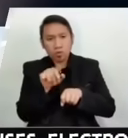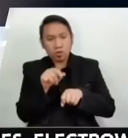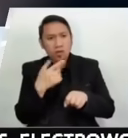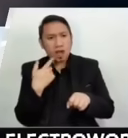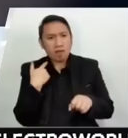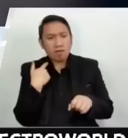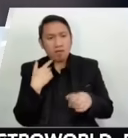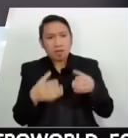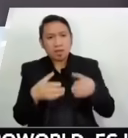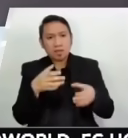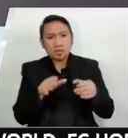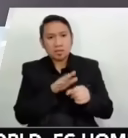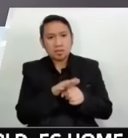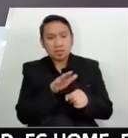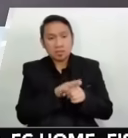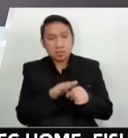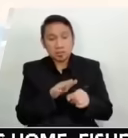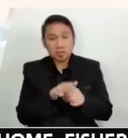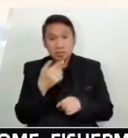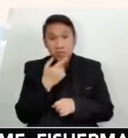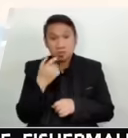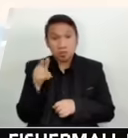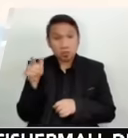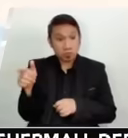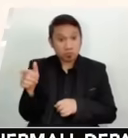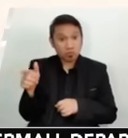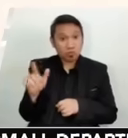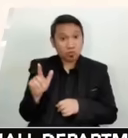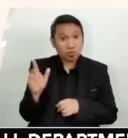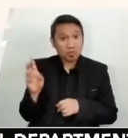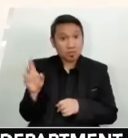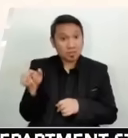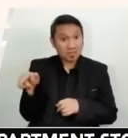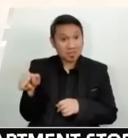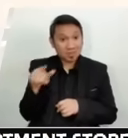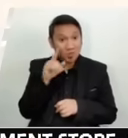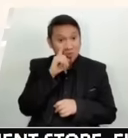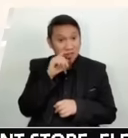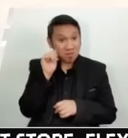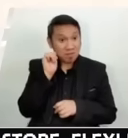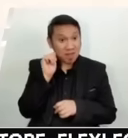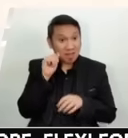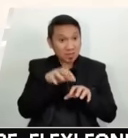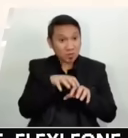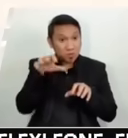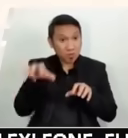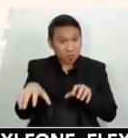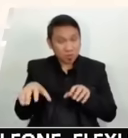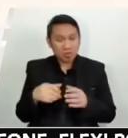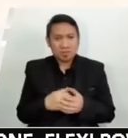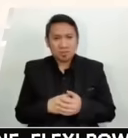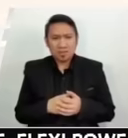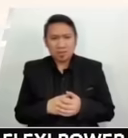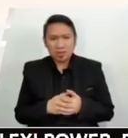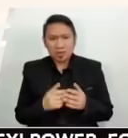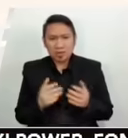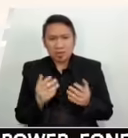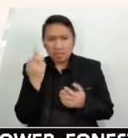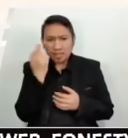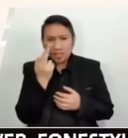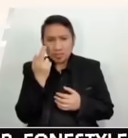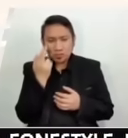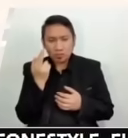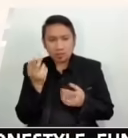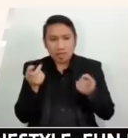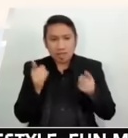ng kanyang 26 anyos na kapitbahay. Bale, ang kasong ito ay nagugat sa isang insidente nung nakaraang pang taon.